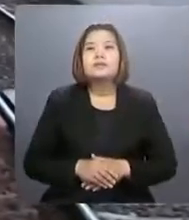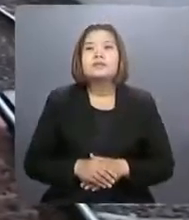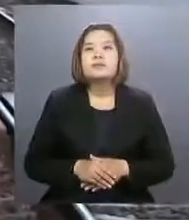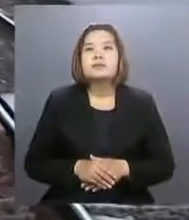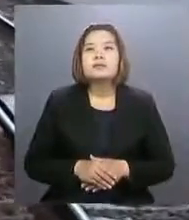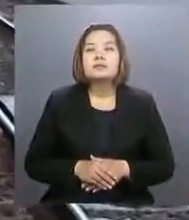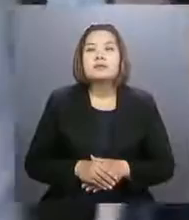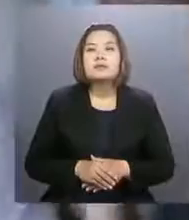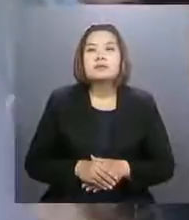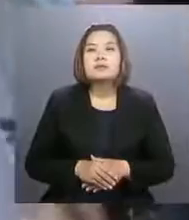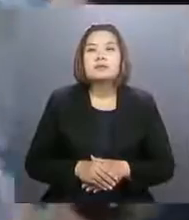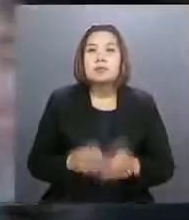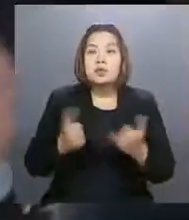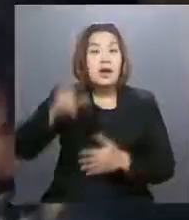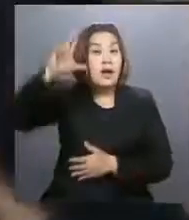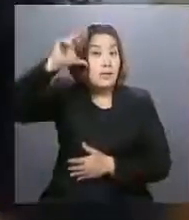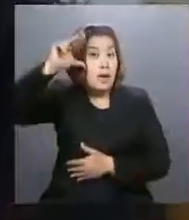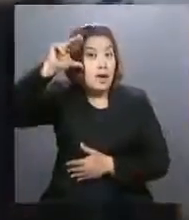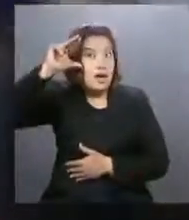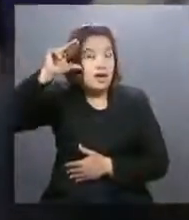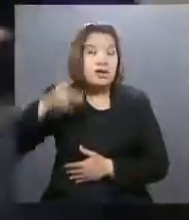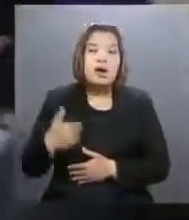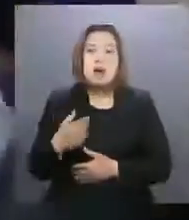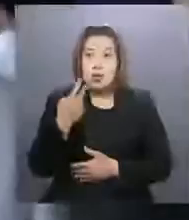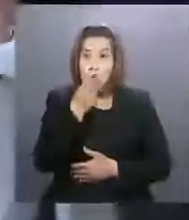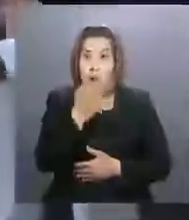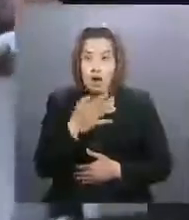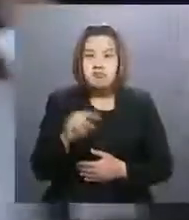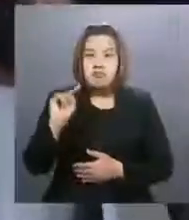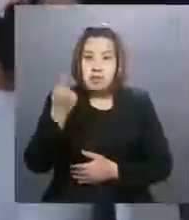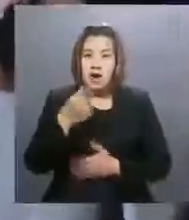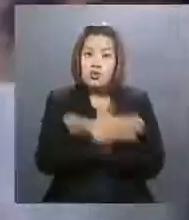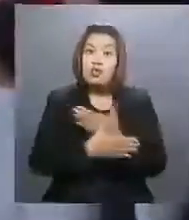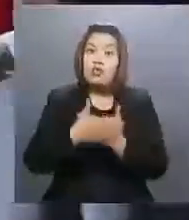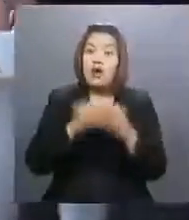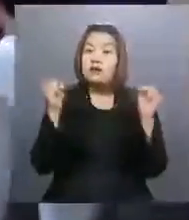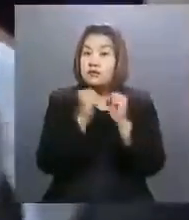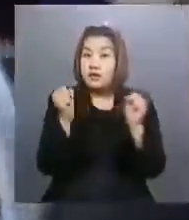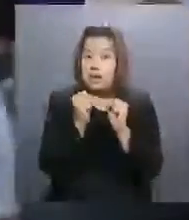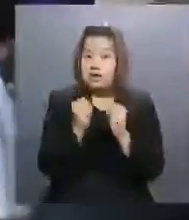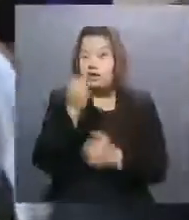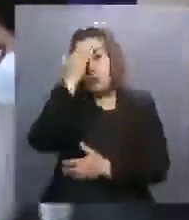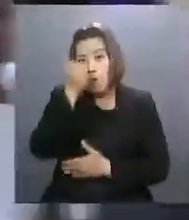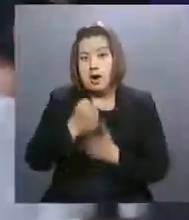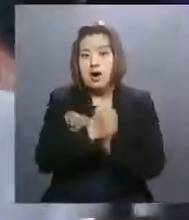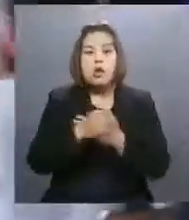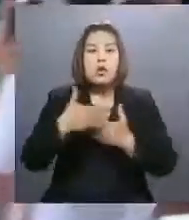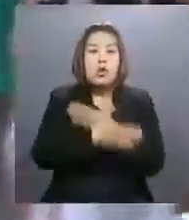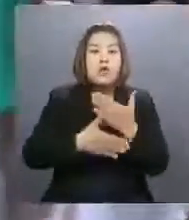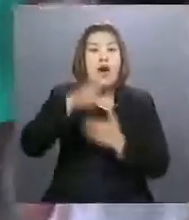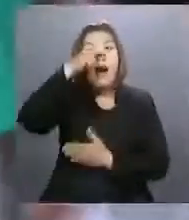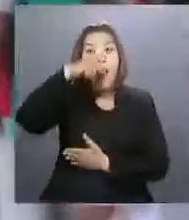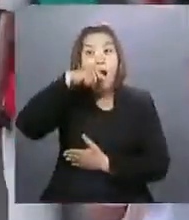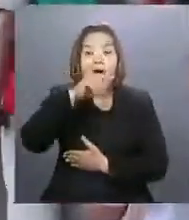ประชาชนชาวจังหวัดลำปางจำนวนหนึ่งนะครับมารอชมรถโดยสารปรับอากาศที่การรถไฟแห่งประเทศไทยนำมาทดลองวิ่งในเส้นท